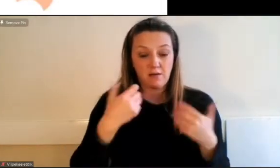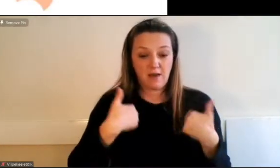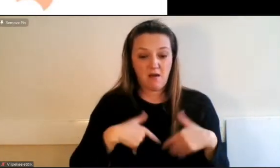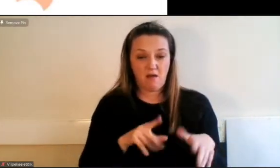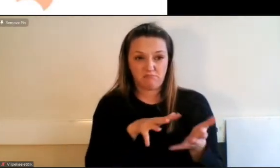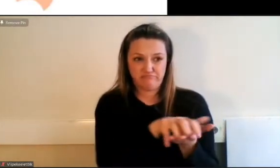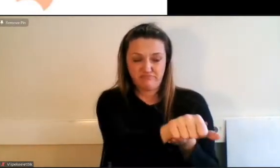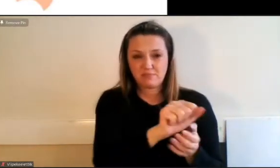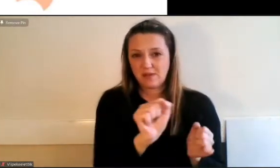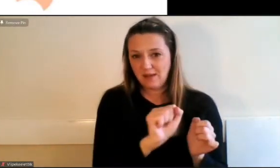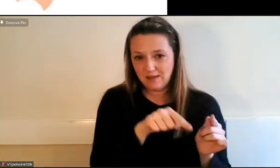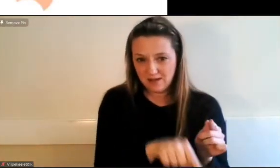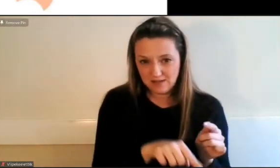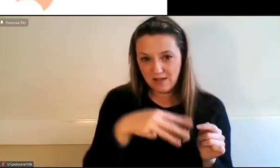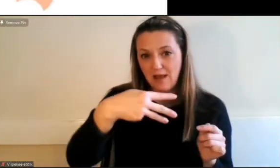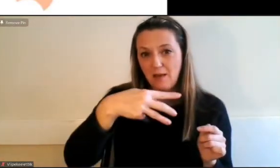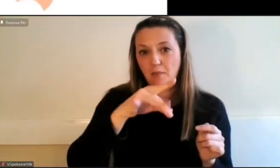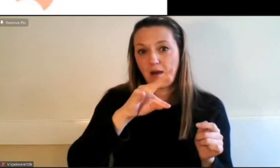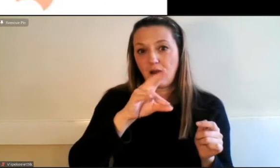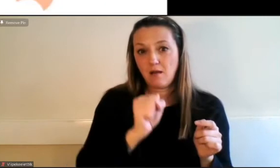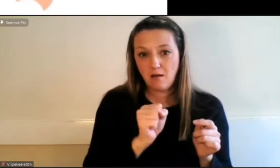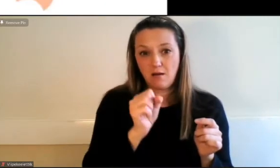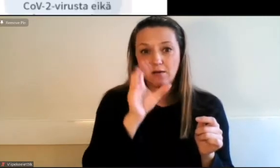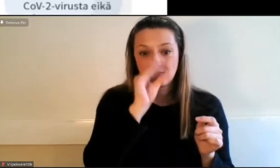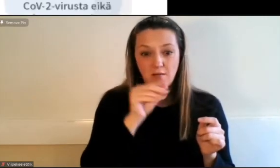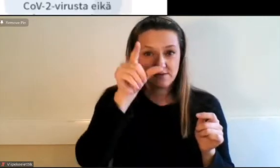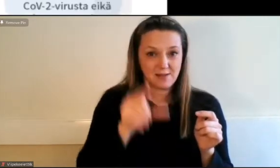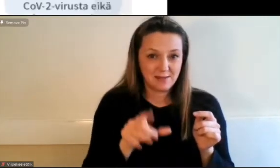sisse ja saab hakata meid haigeks tegema.